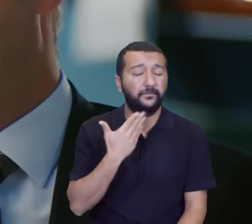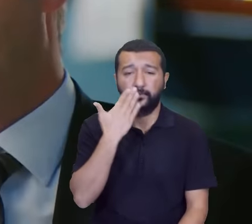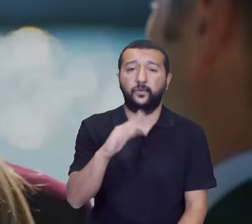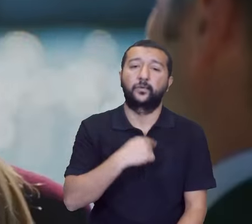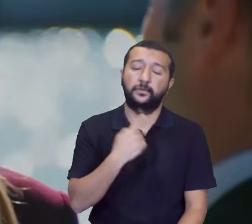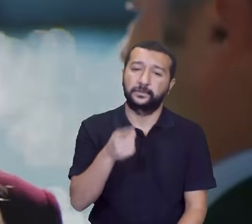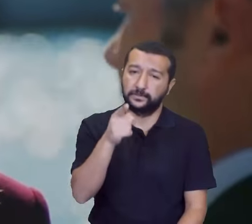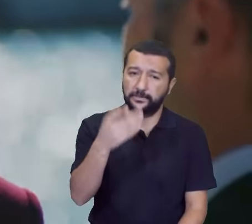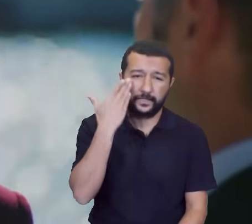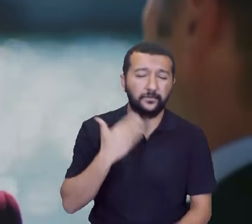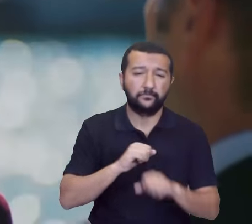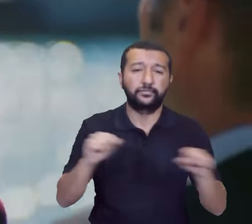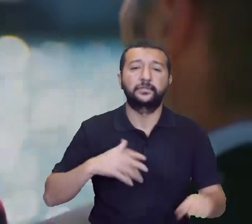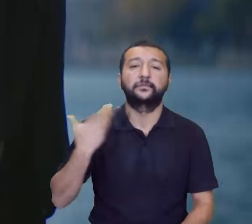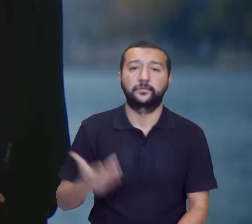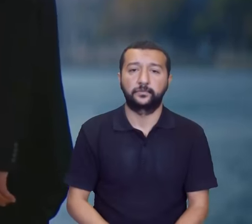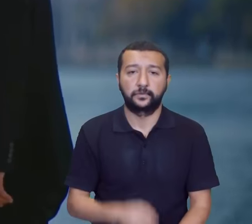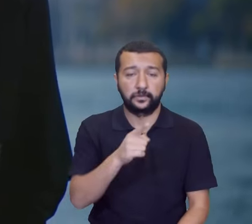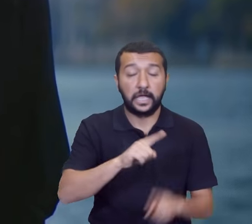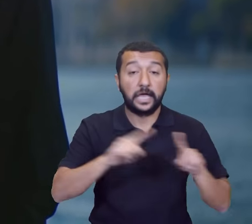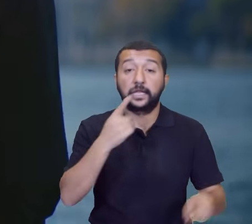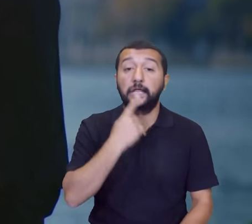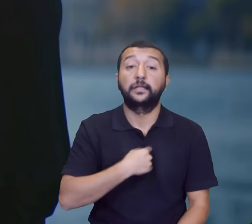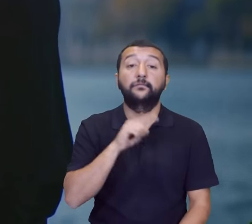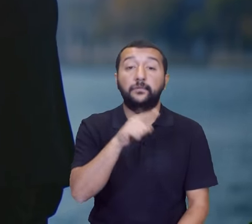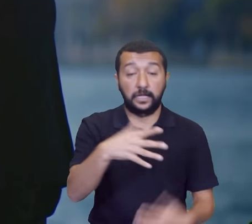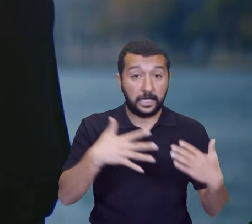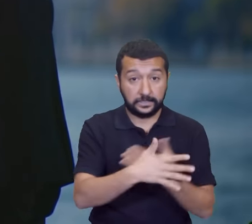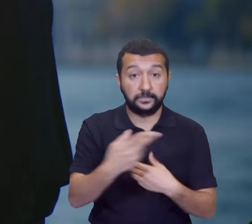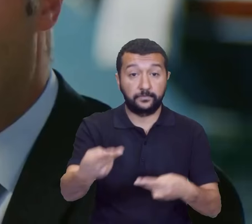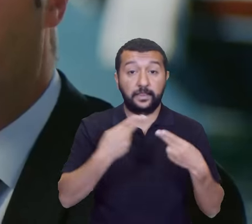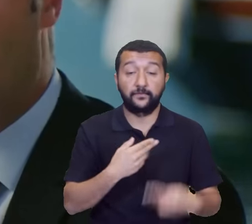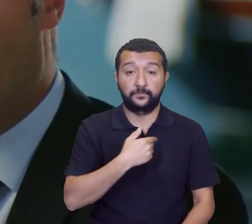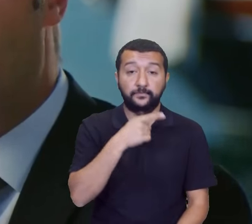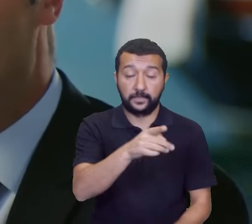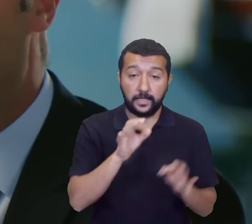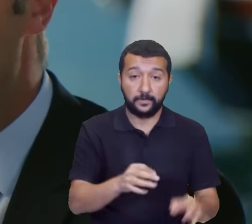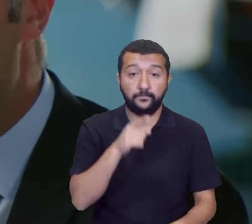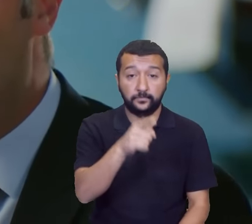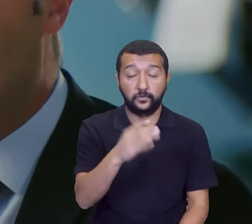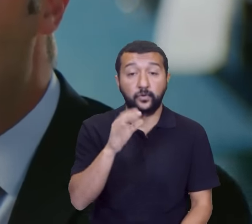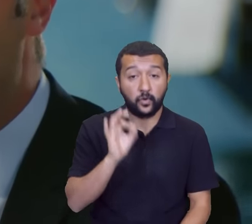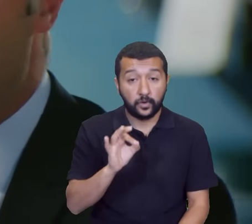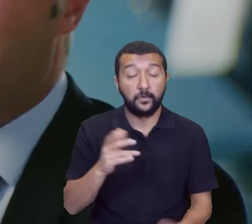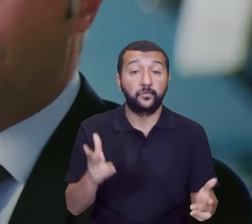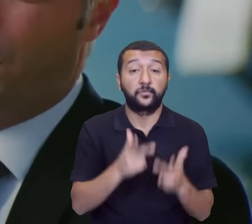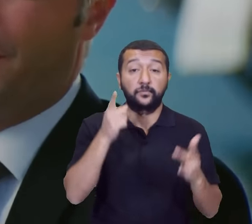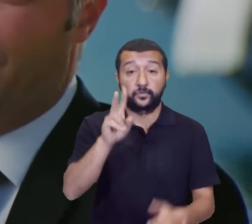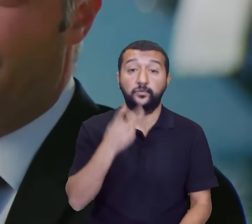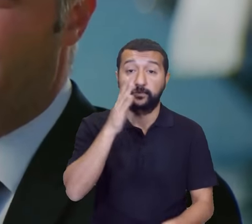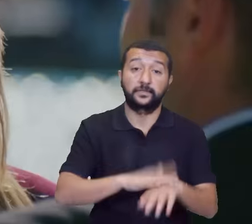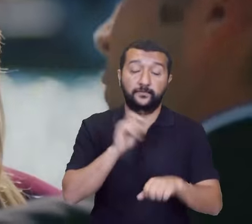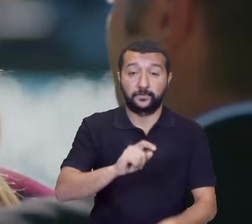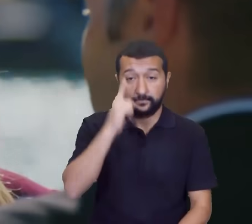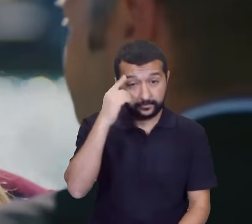de yok zaten. Sizin keyfinizi de kaçırmayayım şimdi. İtiraz istemiyorum. Akşam davetlimsin. Hem bak sana çok acayip bir